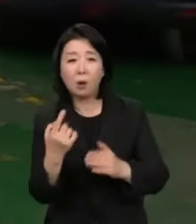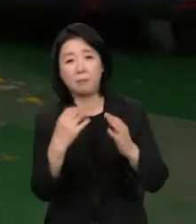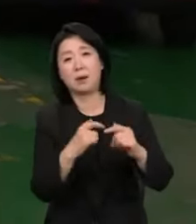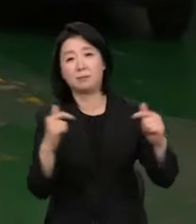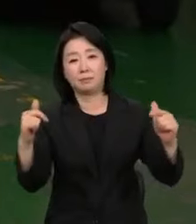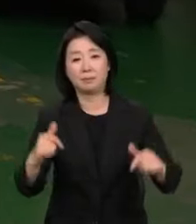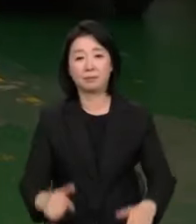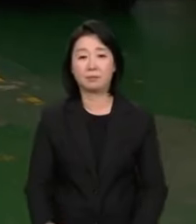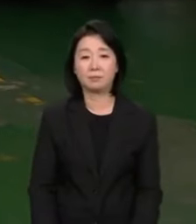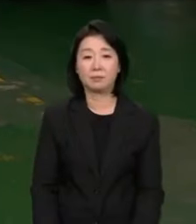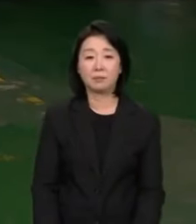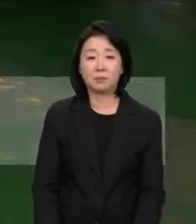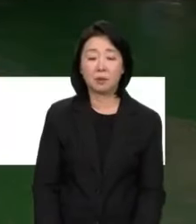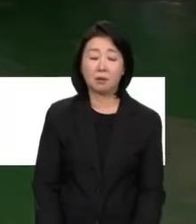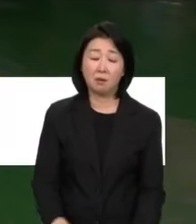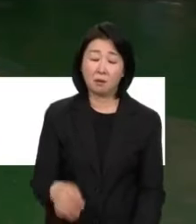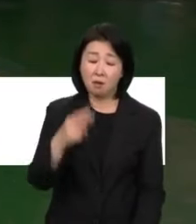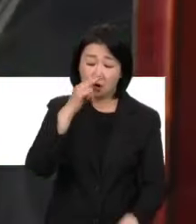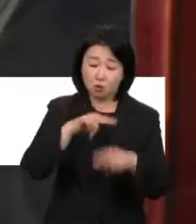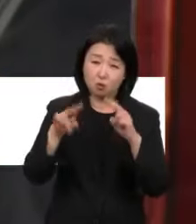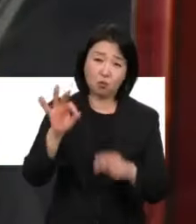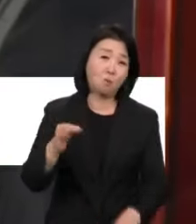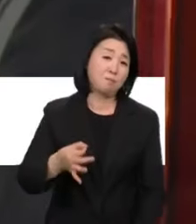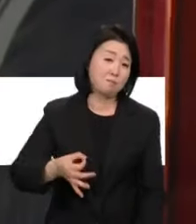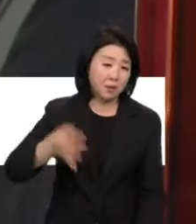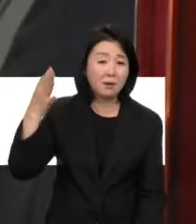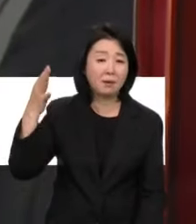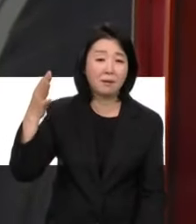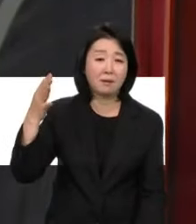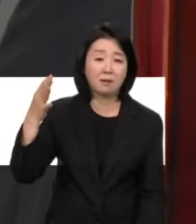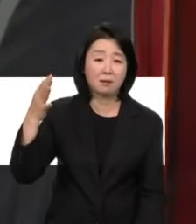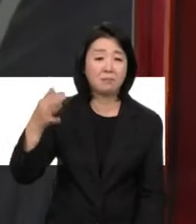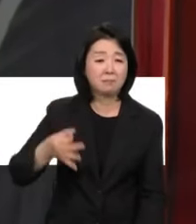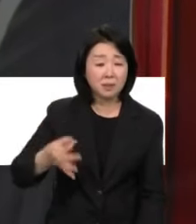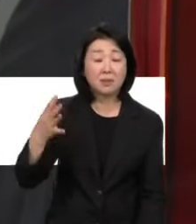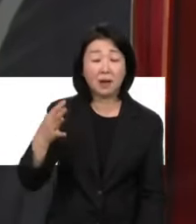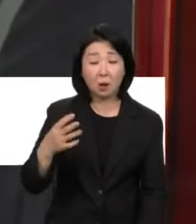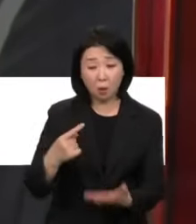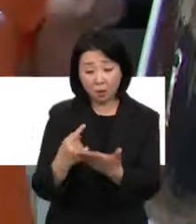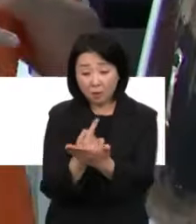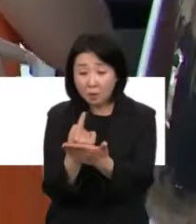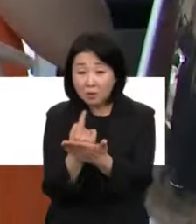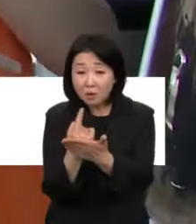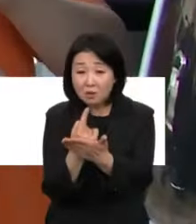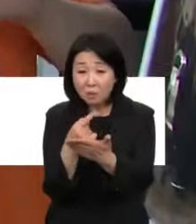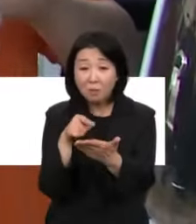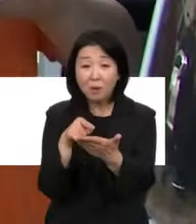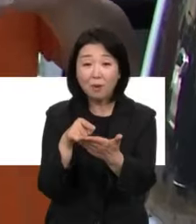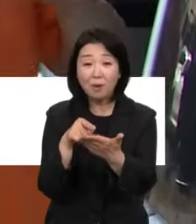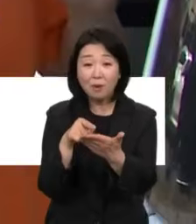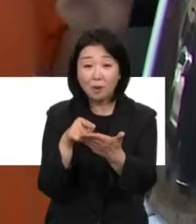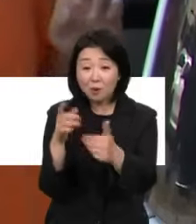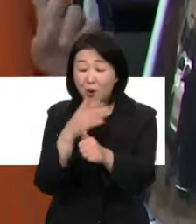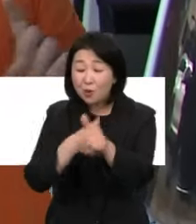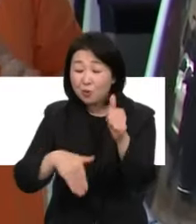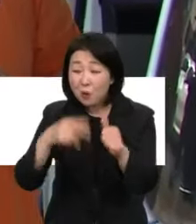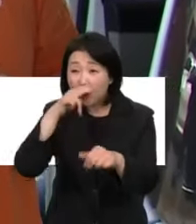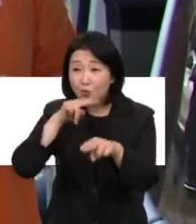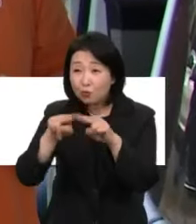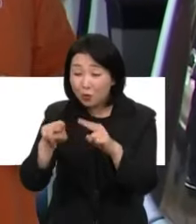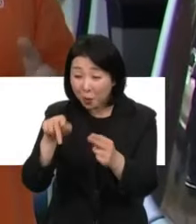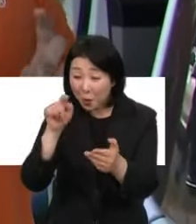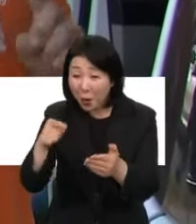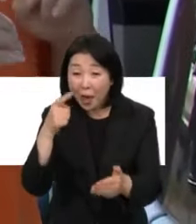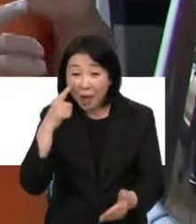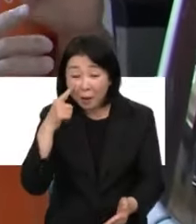늘었습니다. 너무 비싼 것 같아요. 진짜 너무 비싸요. 내비게이션에 그 주변 주유소